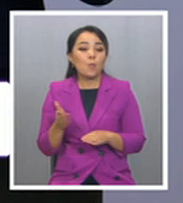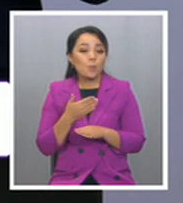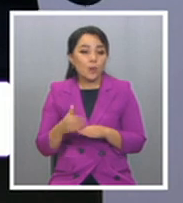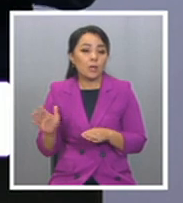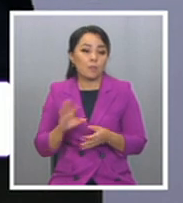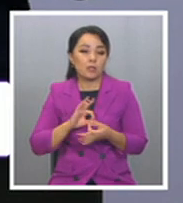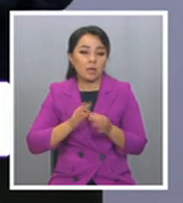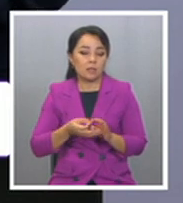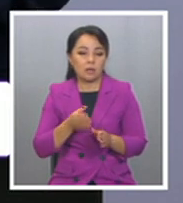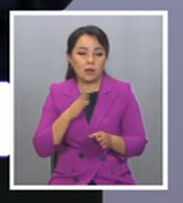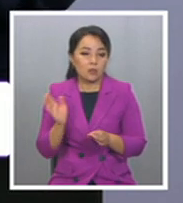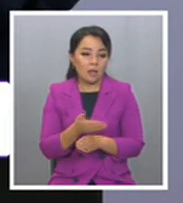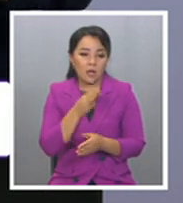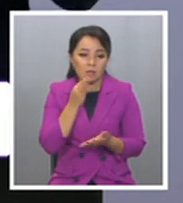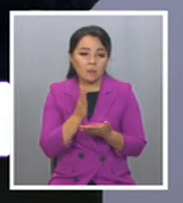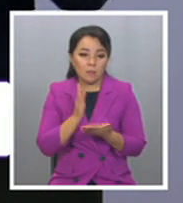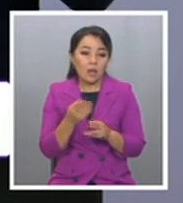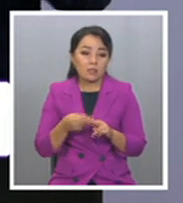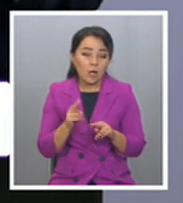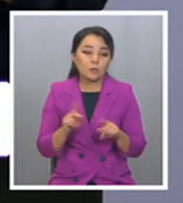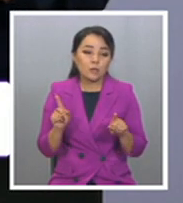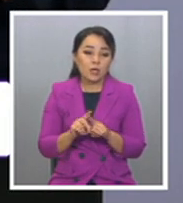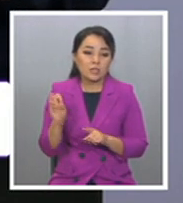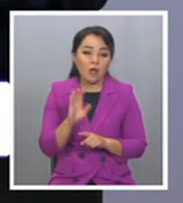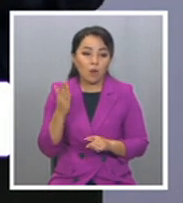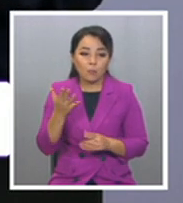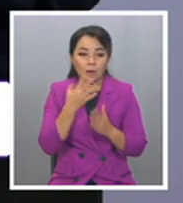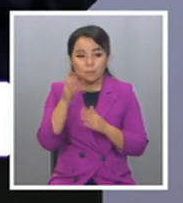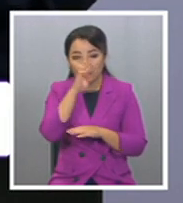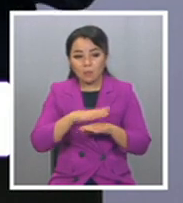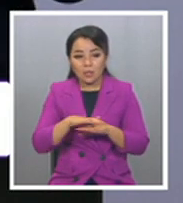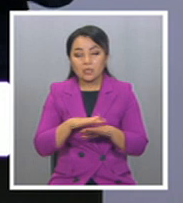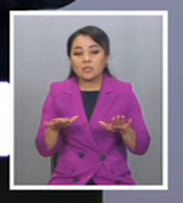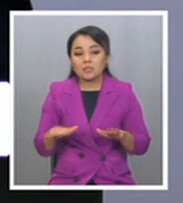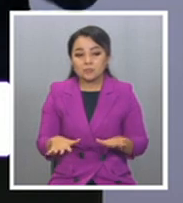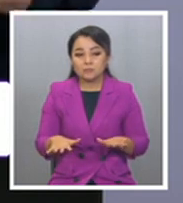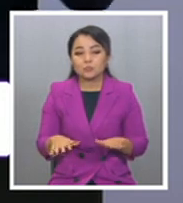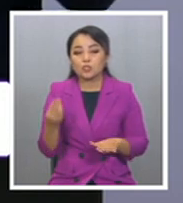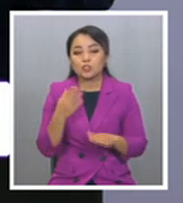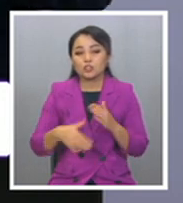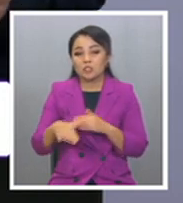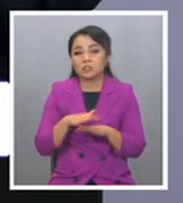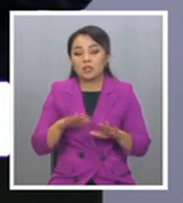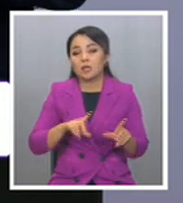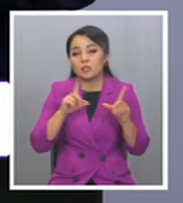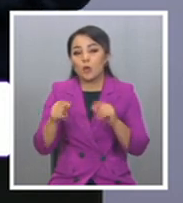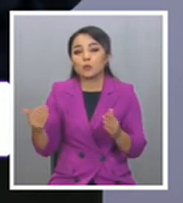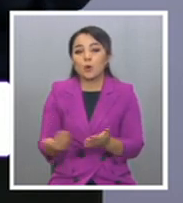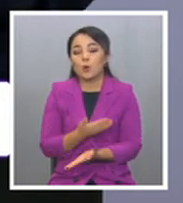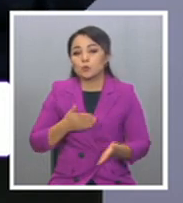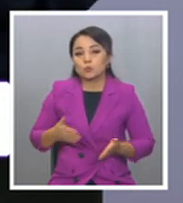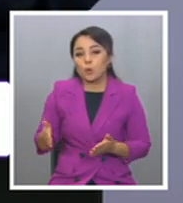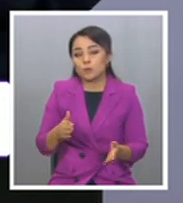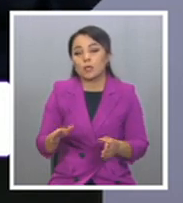тастады. Осыған сәйкес Европа мемлекеттері шығысқа шығатын жаңа жолдарды іздестіре